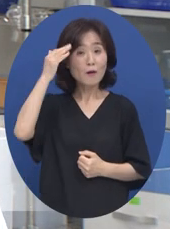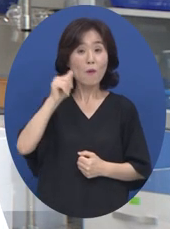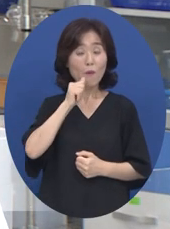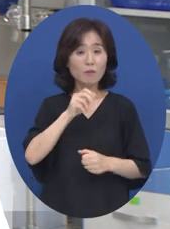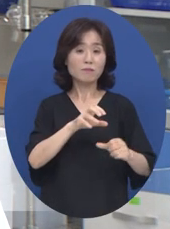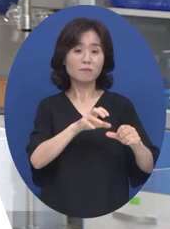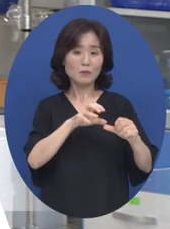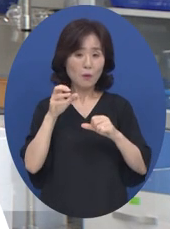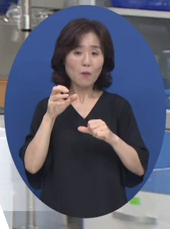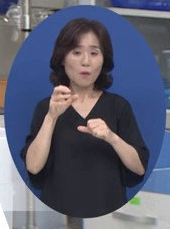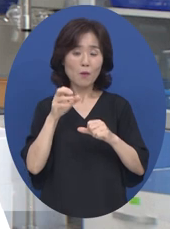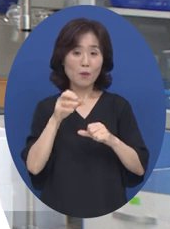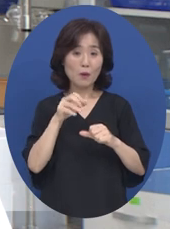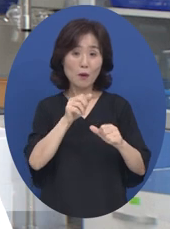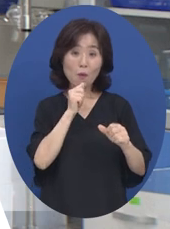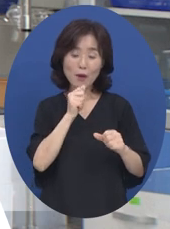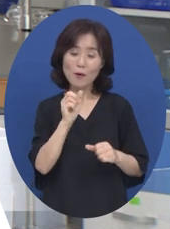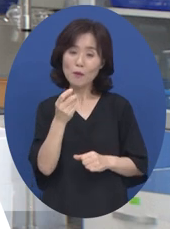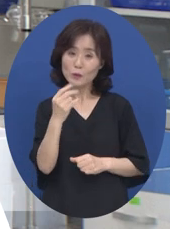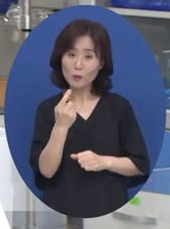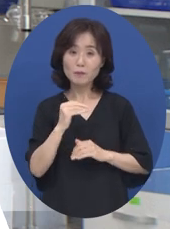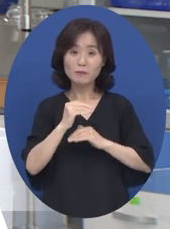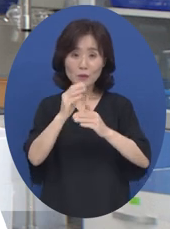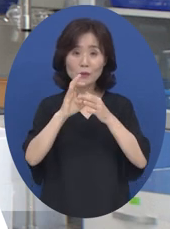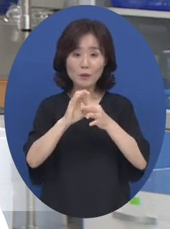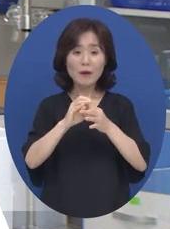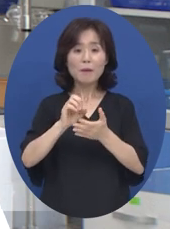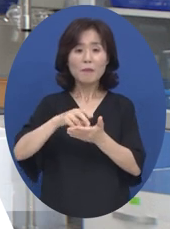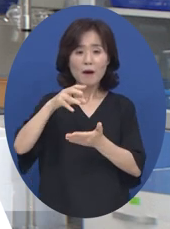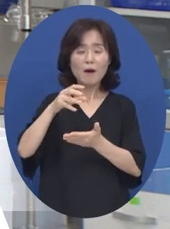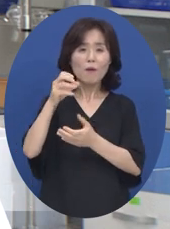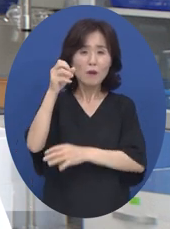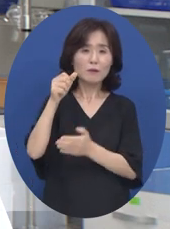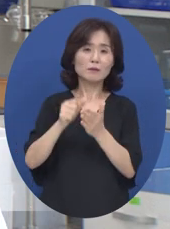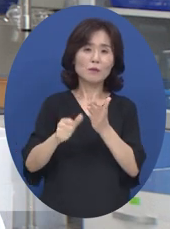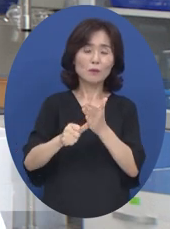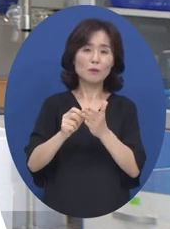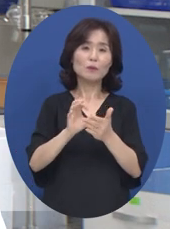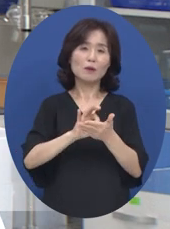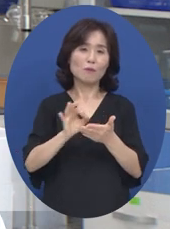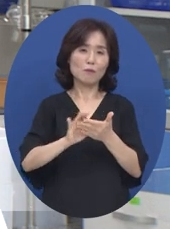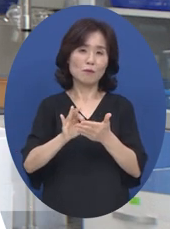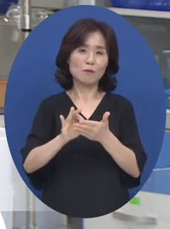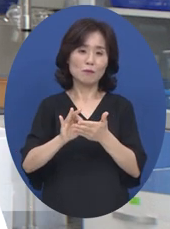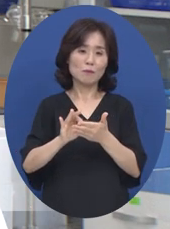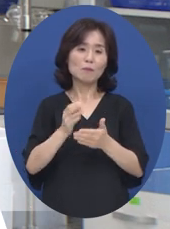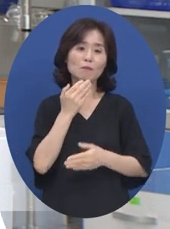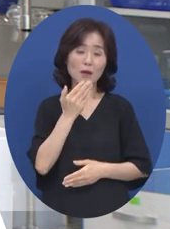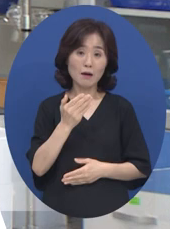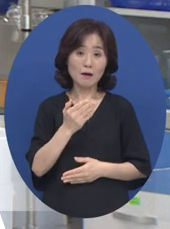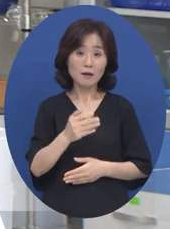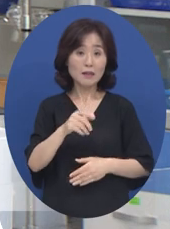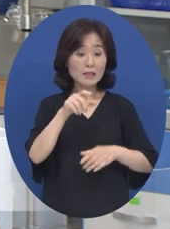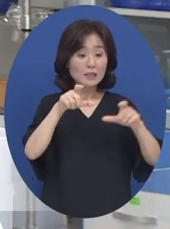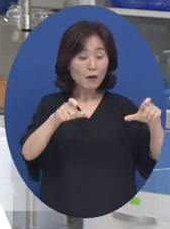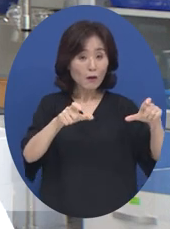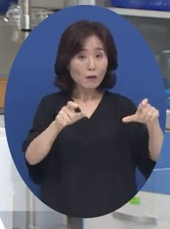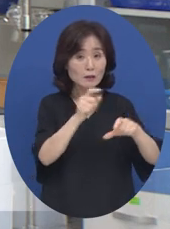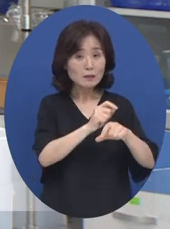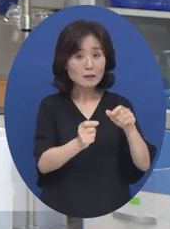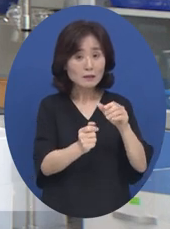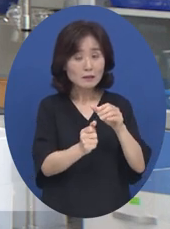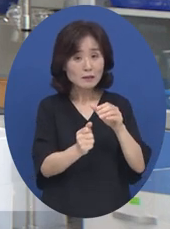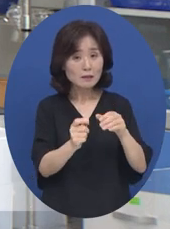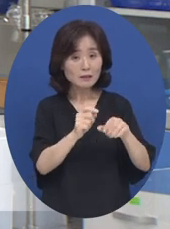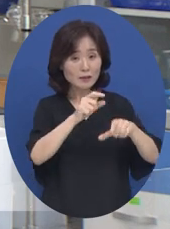그콩 같은 것에다 효소를 처리해서 베이커리 원료로서 사용할 수 있게 만들어줌으로써 그 지역에 있는 특산물하고 연계된 어떤 특산물을